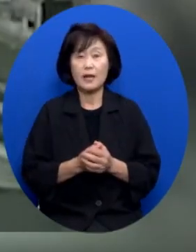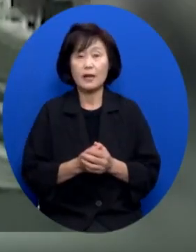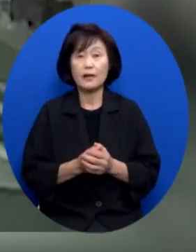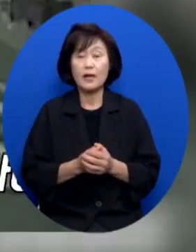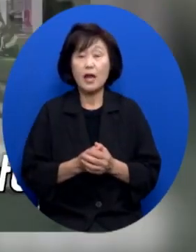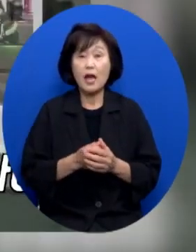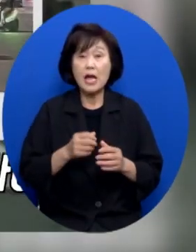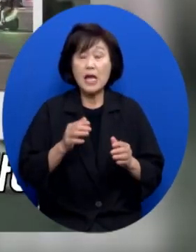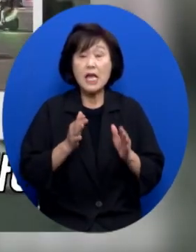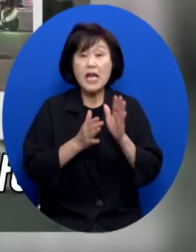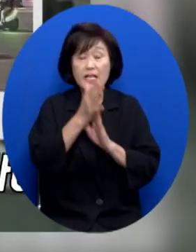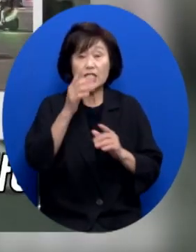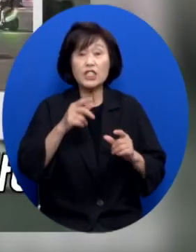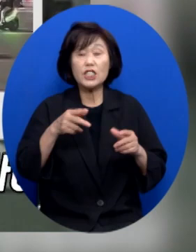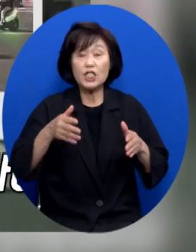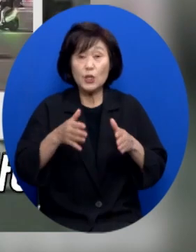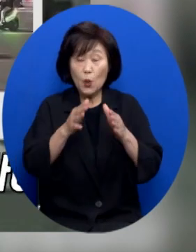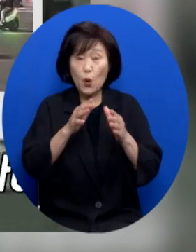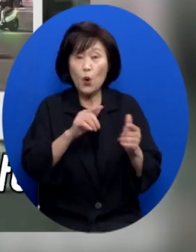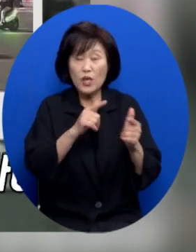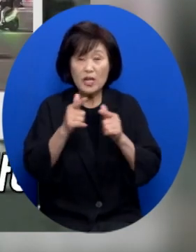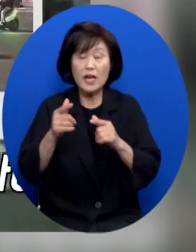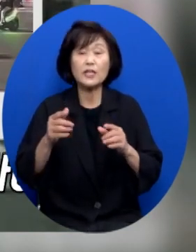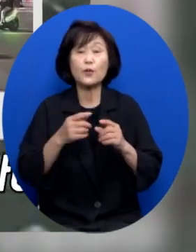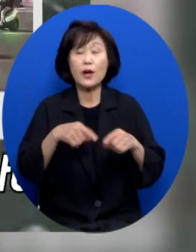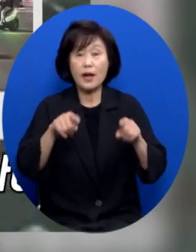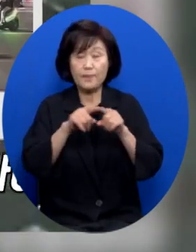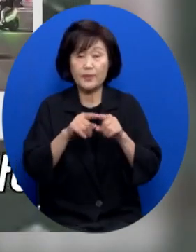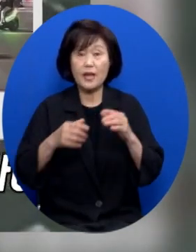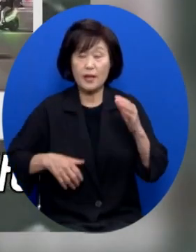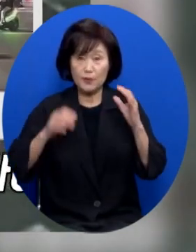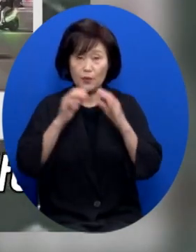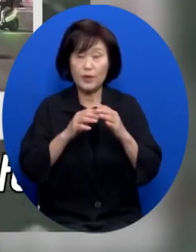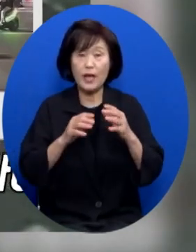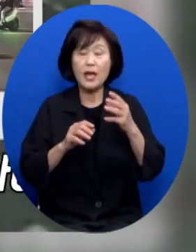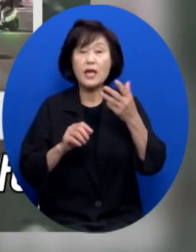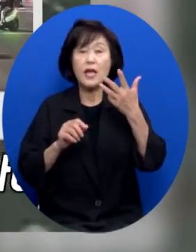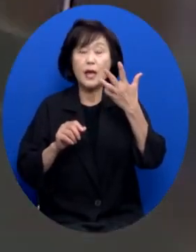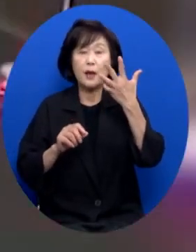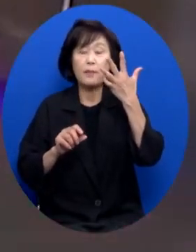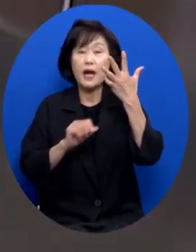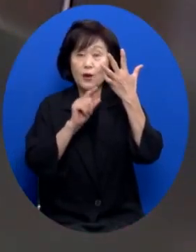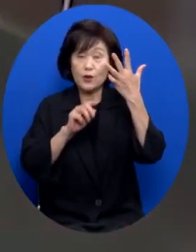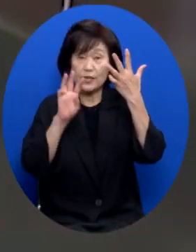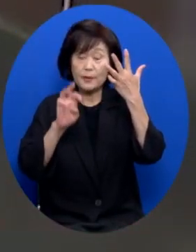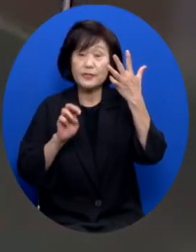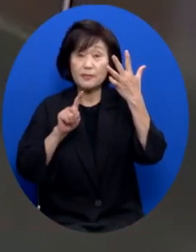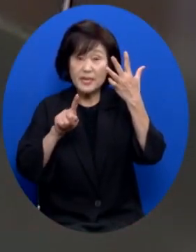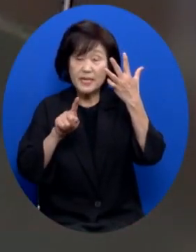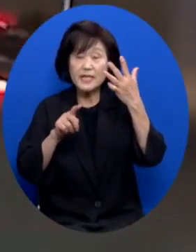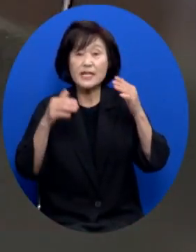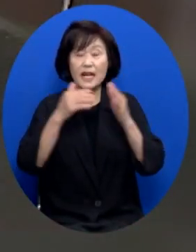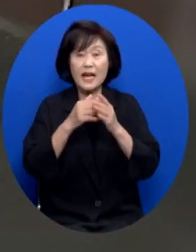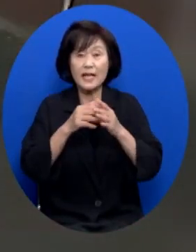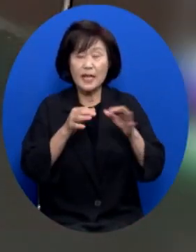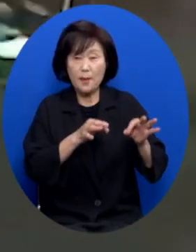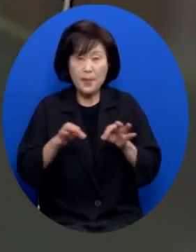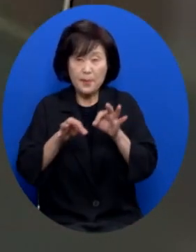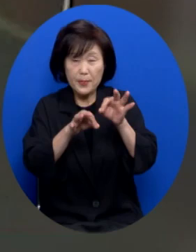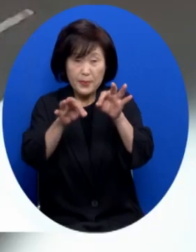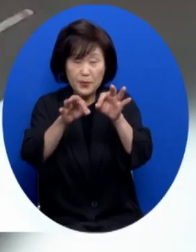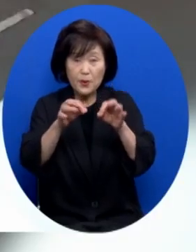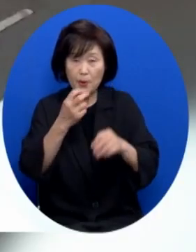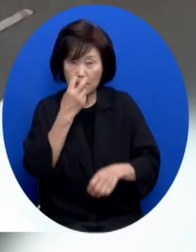경찰청은 각 시도 자치경찰위원회와 협조해 다음 달 31일까지 폭주족 불법 행위에 관한 집중 단속을